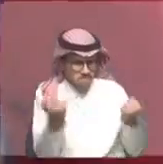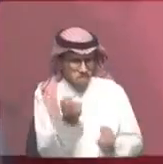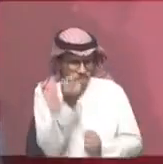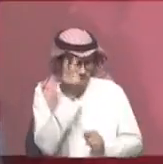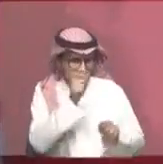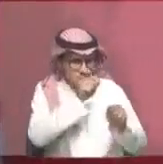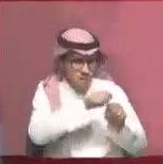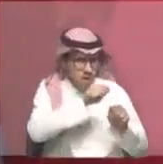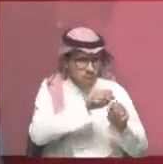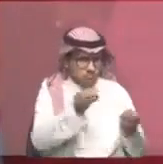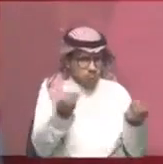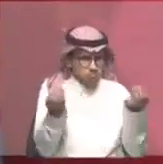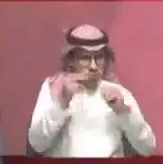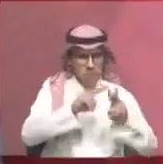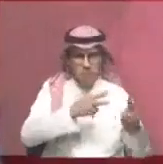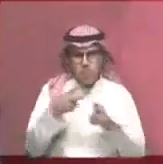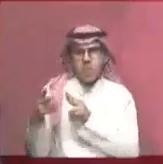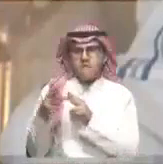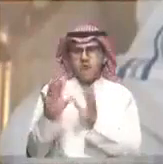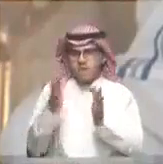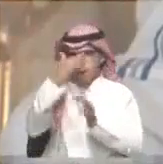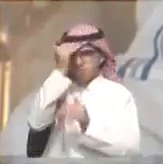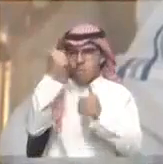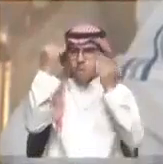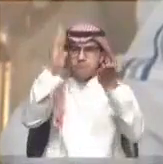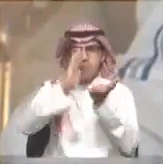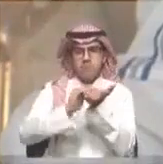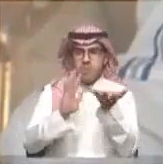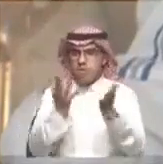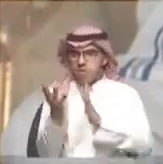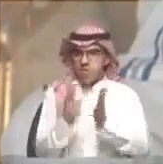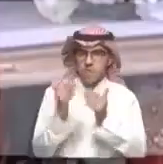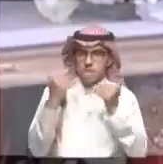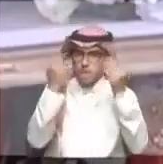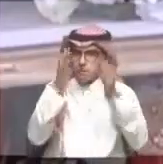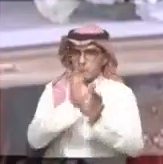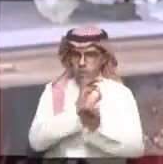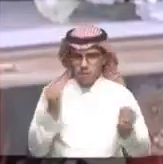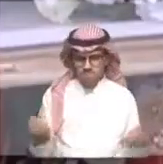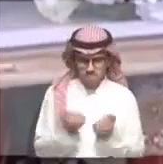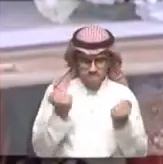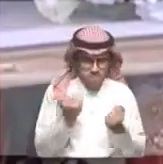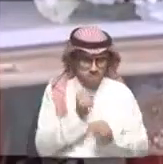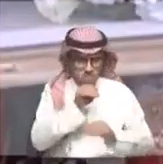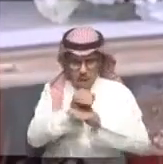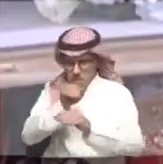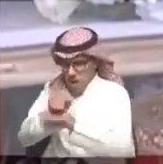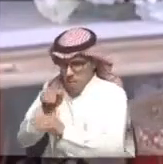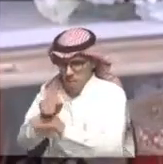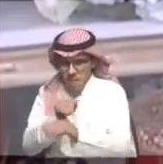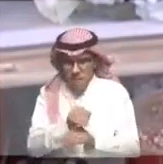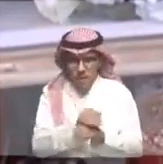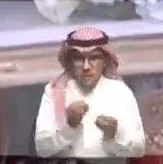المشاركة بمختلف أفرعها في التعامل مع مجمل المخاطر والاحتمالات المهددة لأمن واستقرار المنطقة،